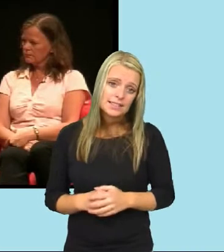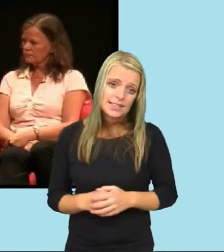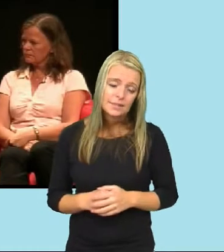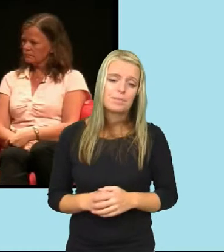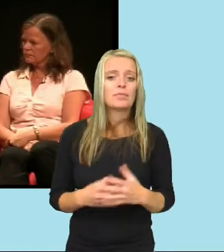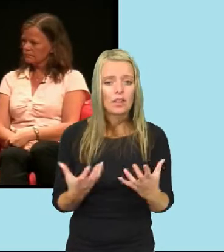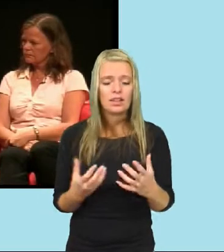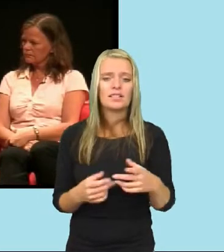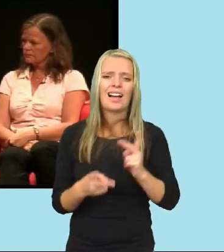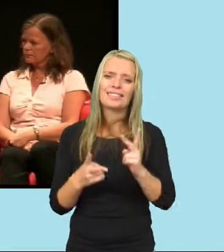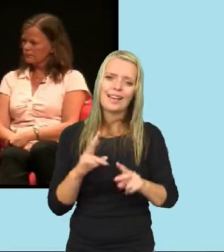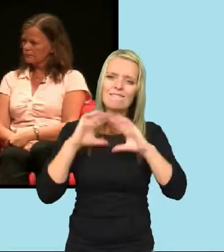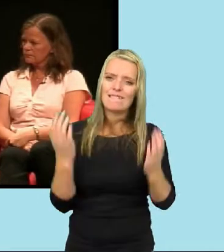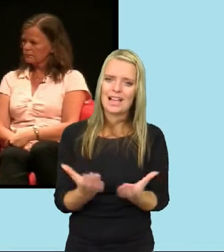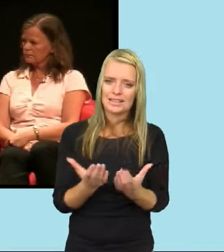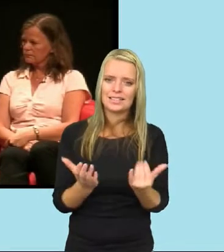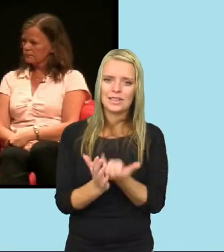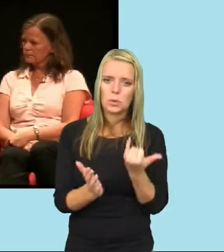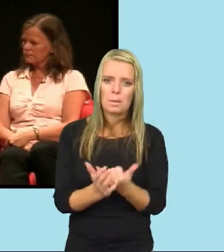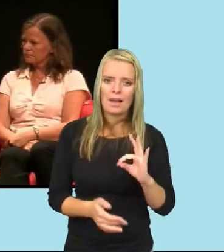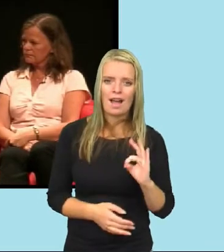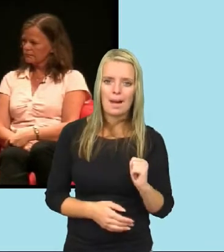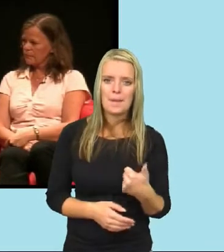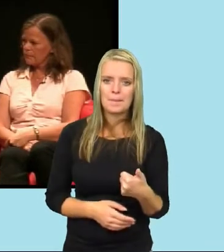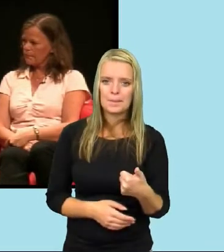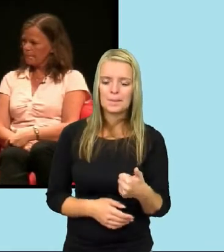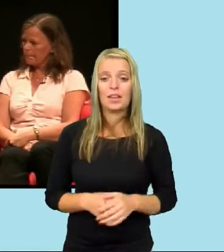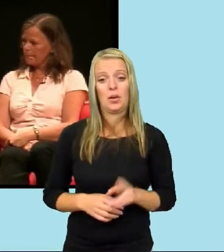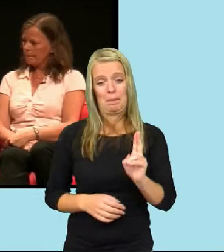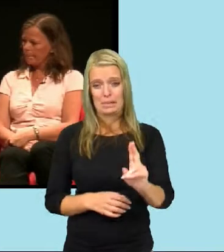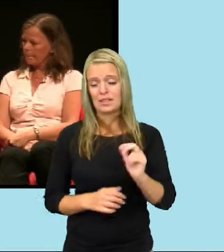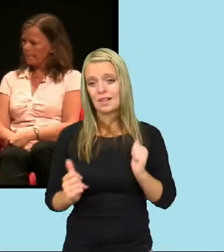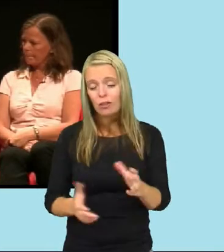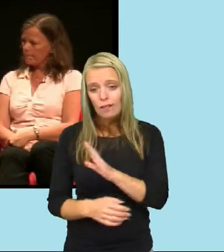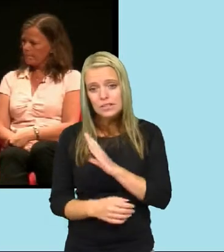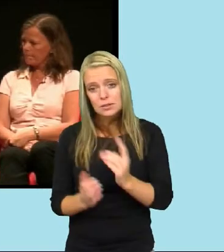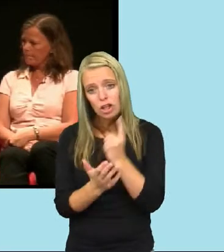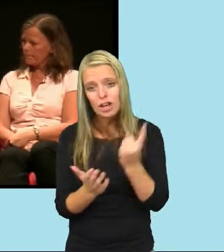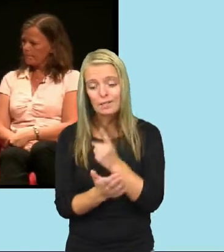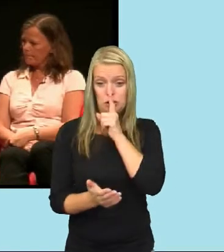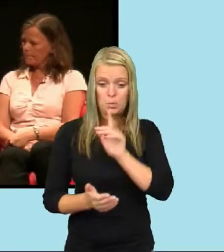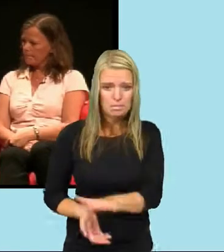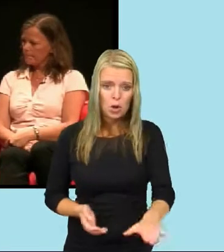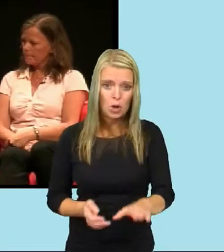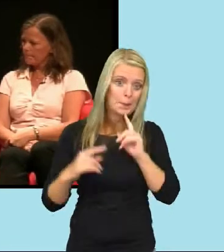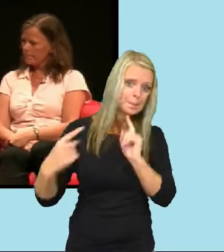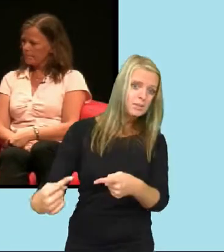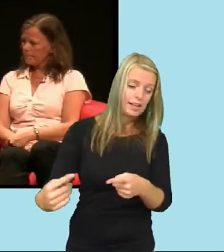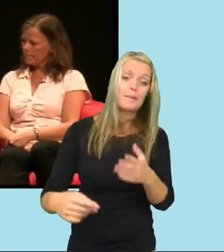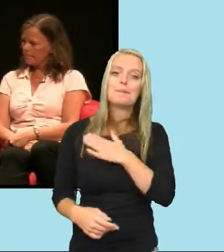Så det var en annan värld. Mm. Sen finns det ju möjligheter även för små barn att protestera. Min dotter